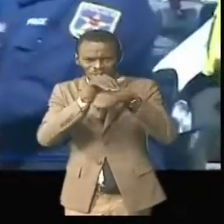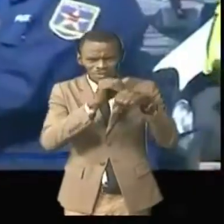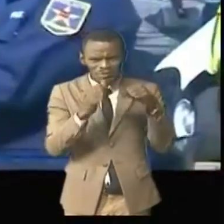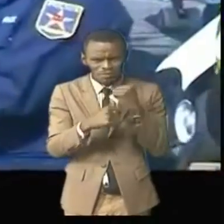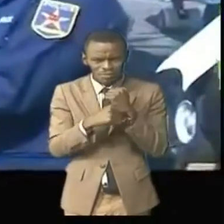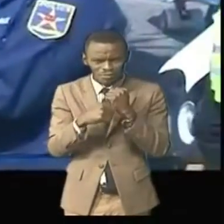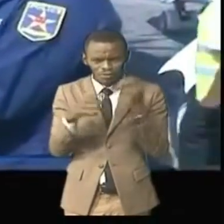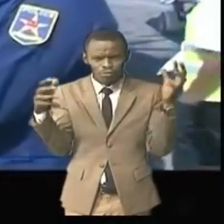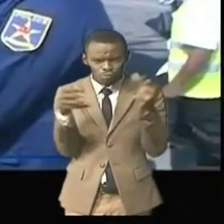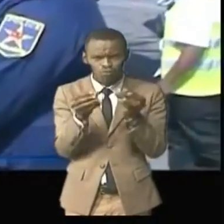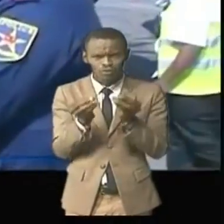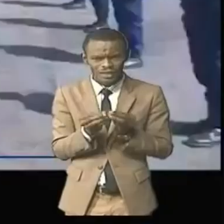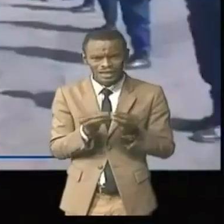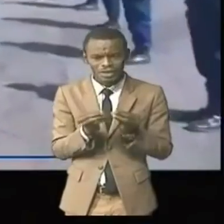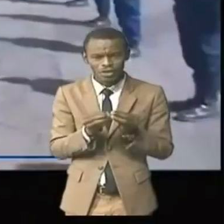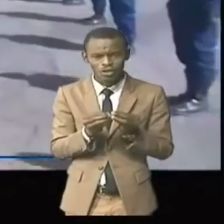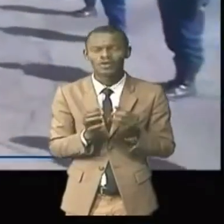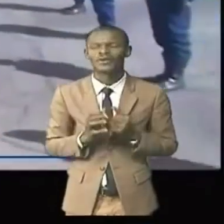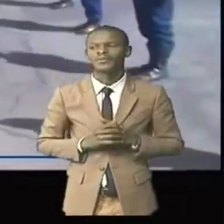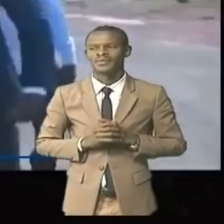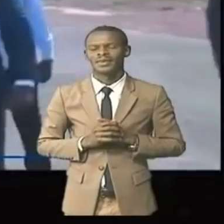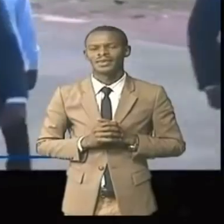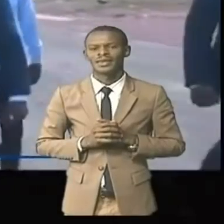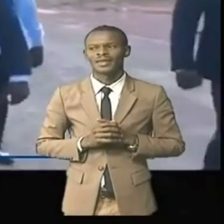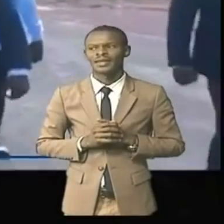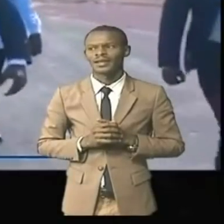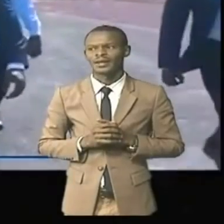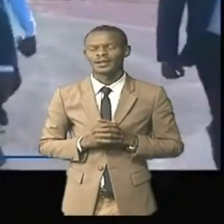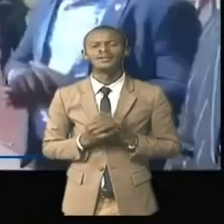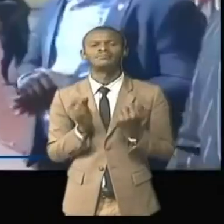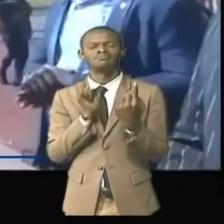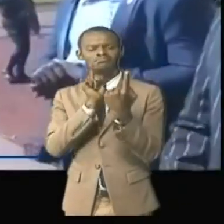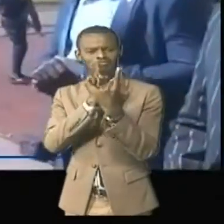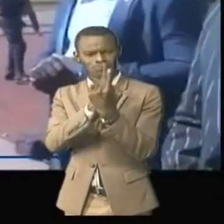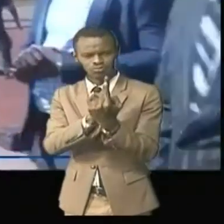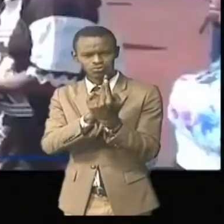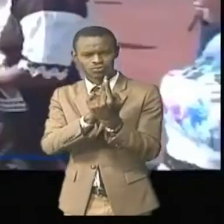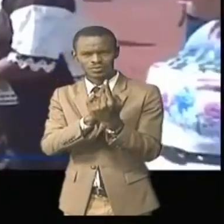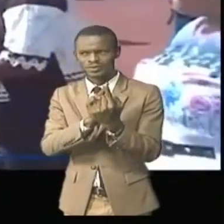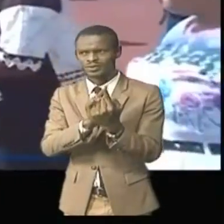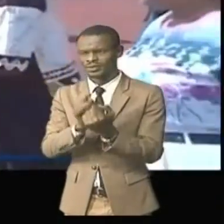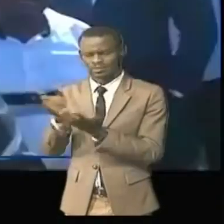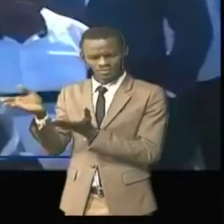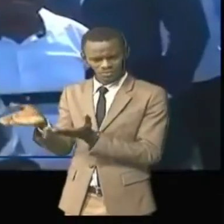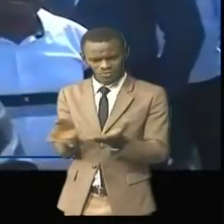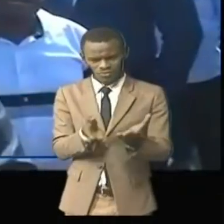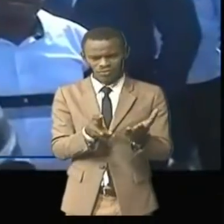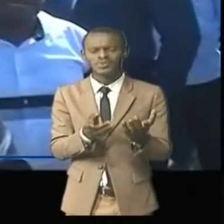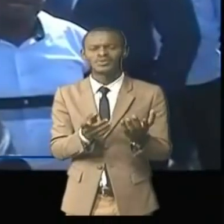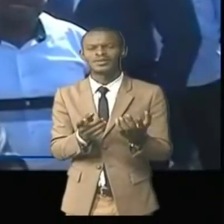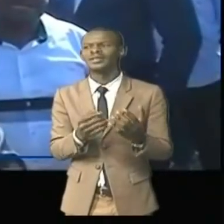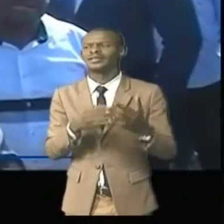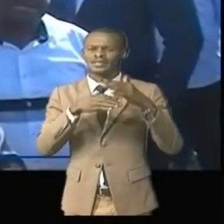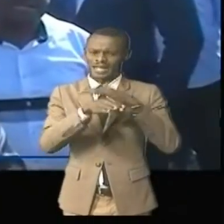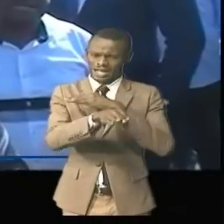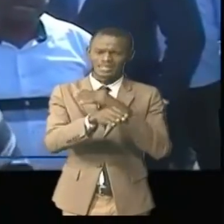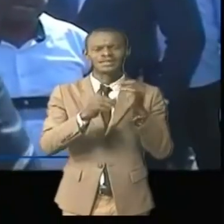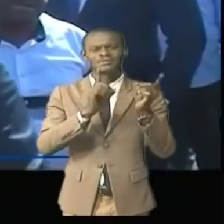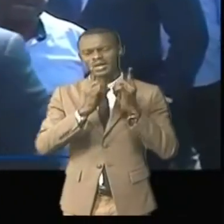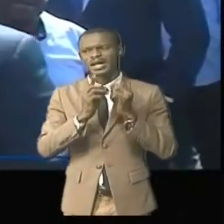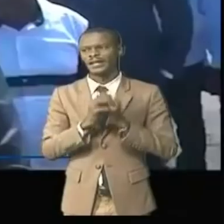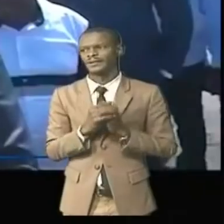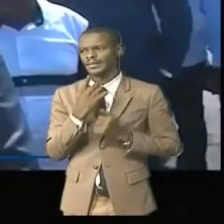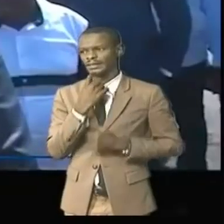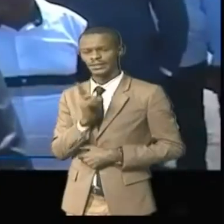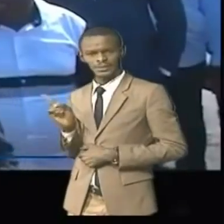marque. Juste après, place aux œufs d'honneur, puis les civilités avant de déclaration. Je suis venu répondre avec